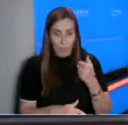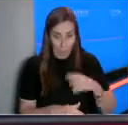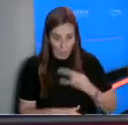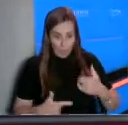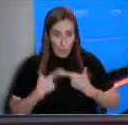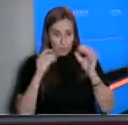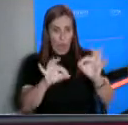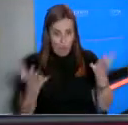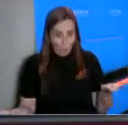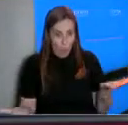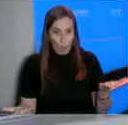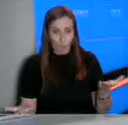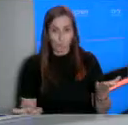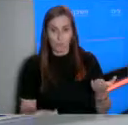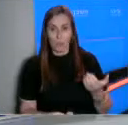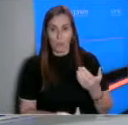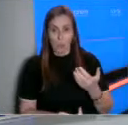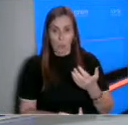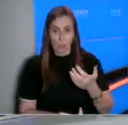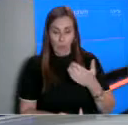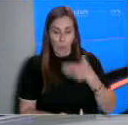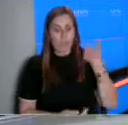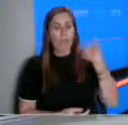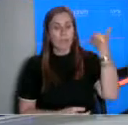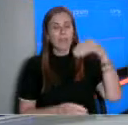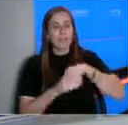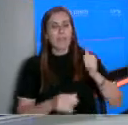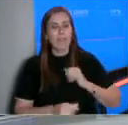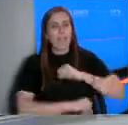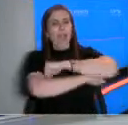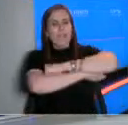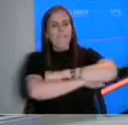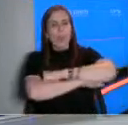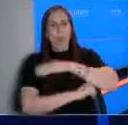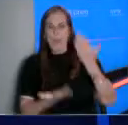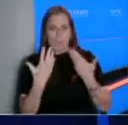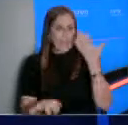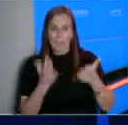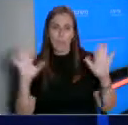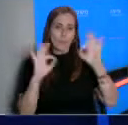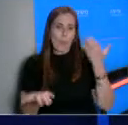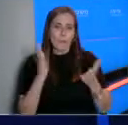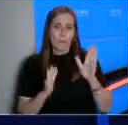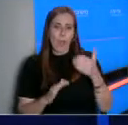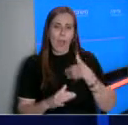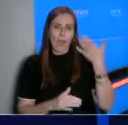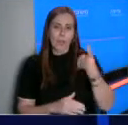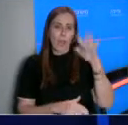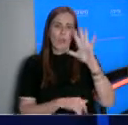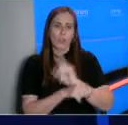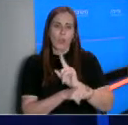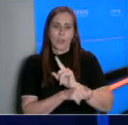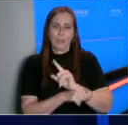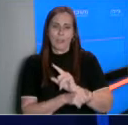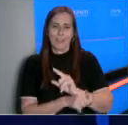חוויית החיים שלך, לא? אני ילדי רפול הראשונים, אז... מה ההבדל? אין שום דבר. שום הבדל. רק שלי היה 5 דקות